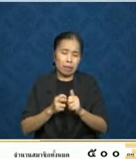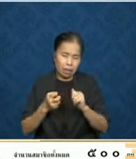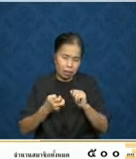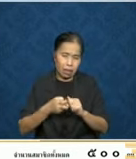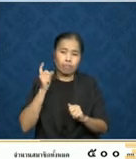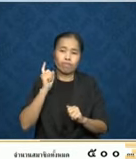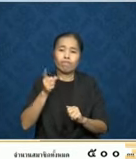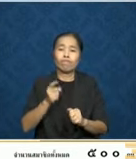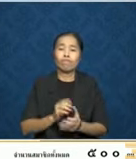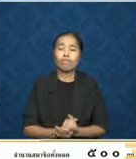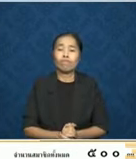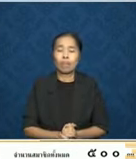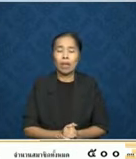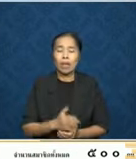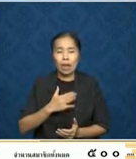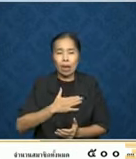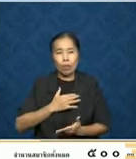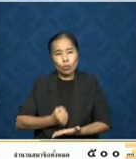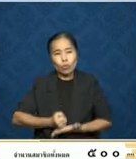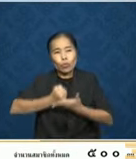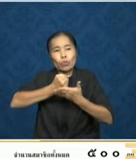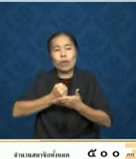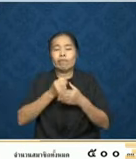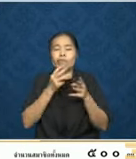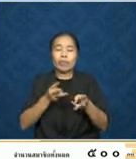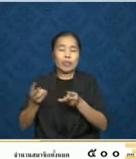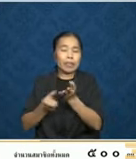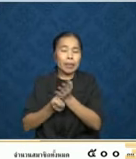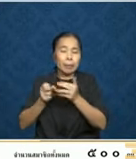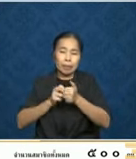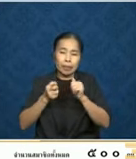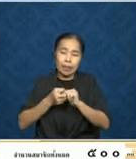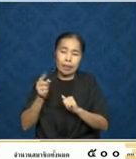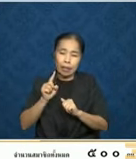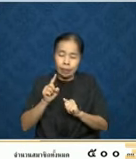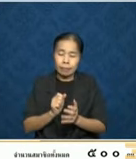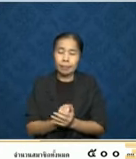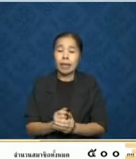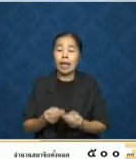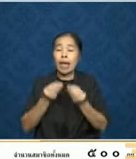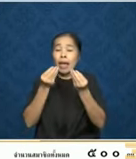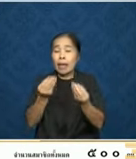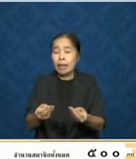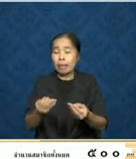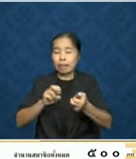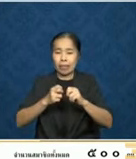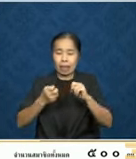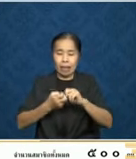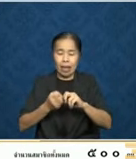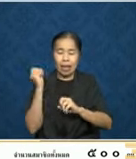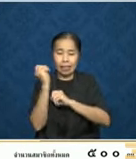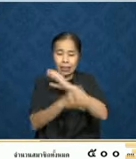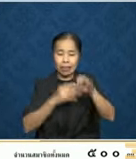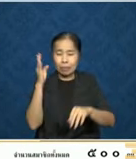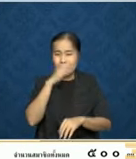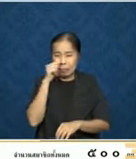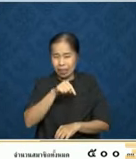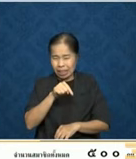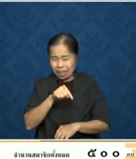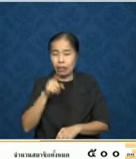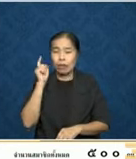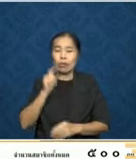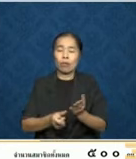ก็เราก็ต้องมาช่วยกันแก้ไขว่าเราจะทำยังไงให้ปัญหาของบ่อขยะนี้ให้เกิดการแก้ไขอย่